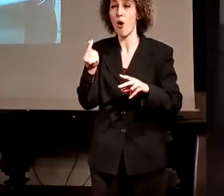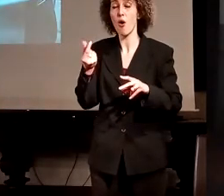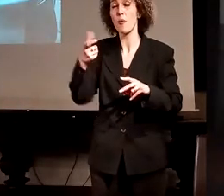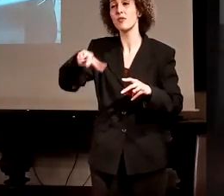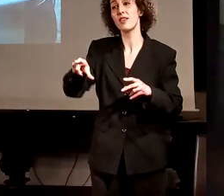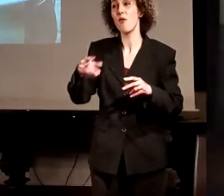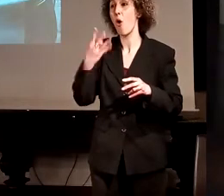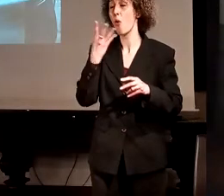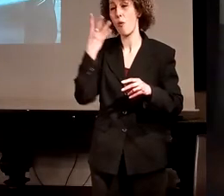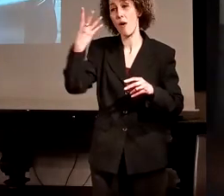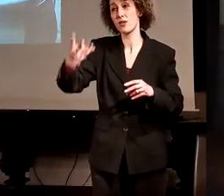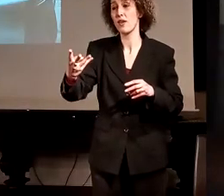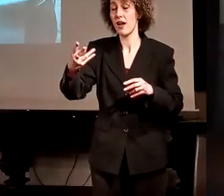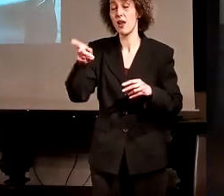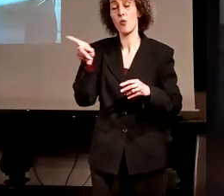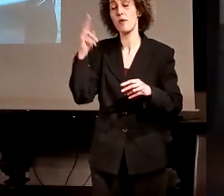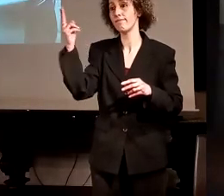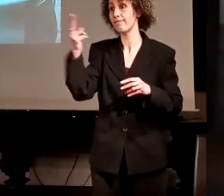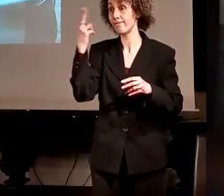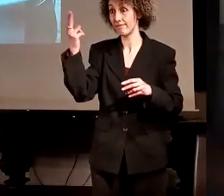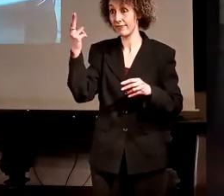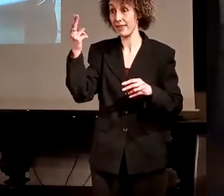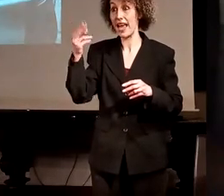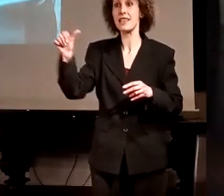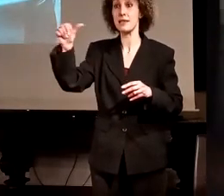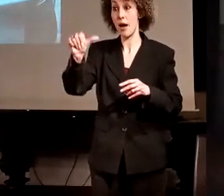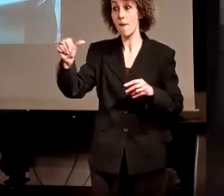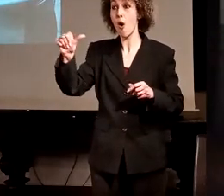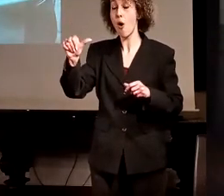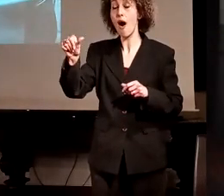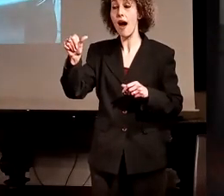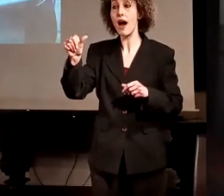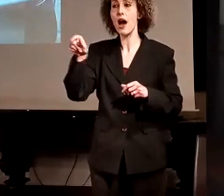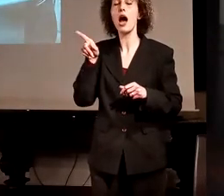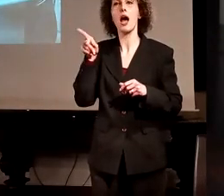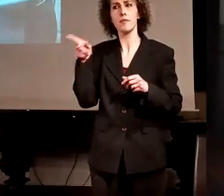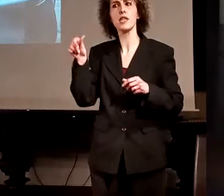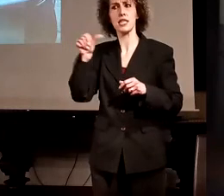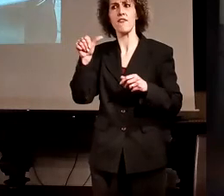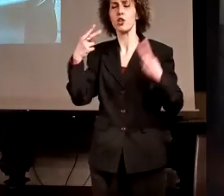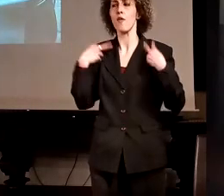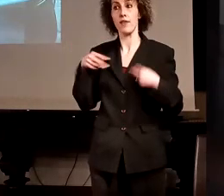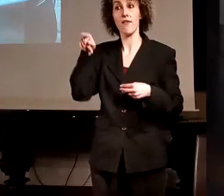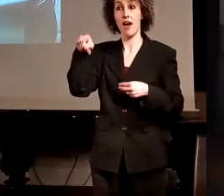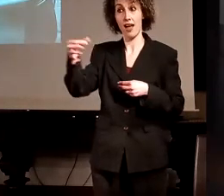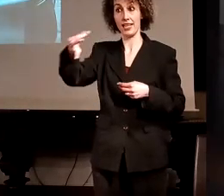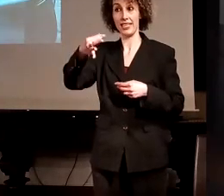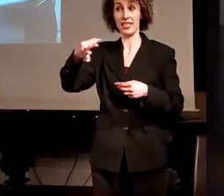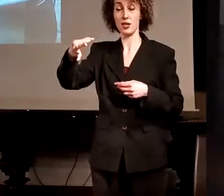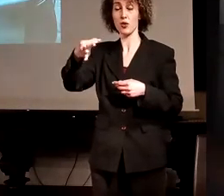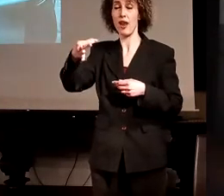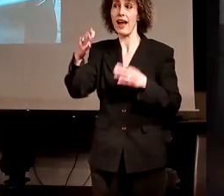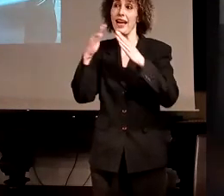muore proprio a samoa dove viveva in un isola cioè in una piccola